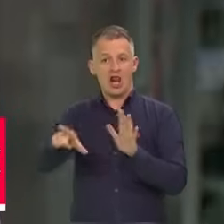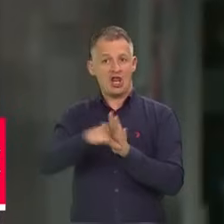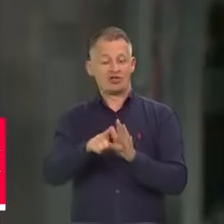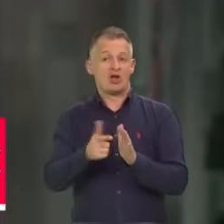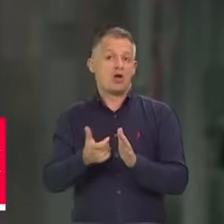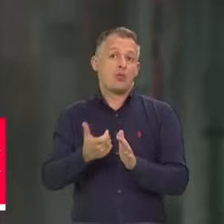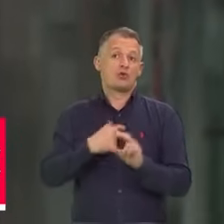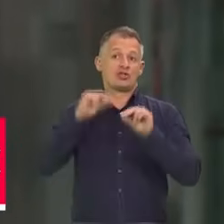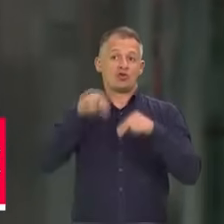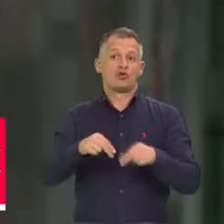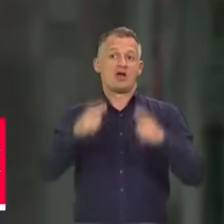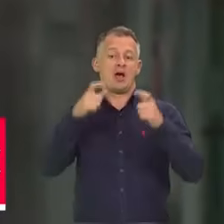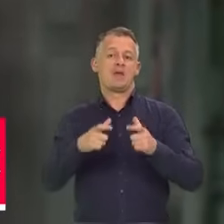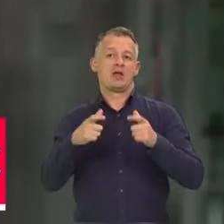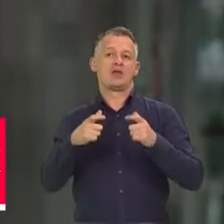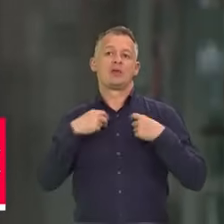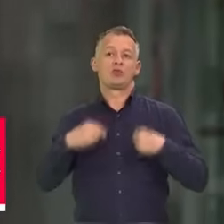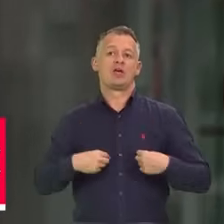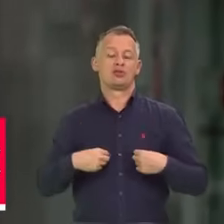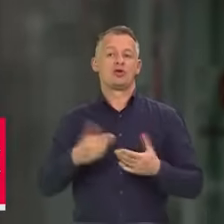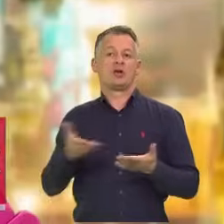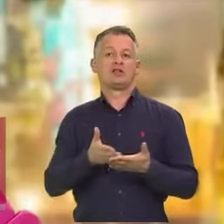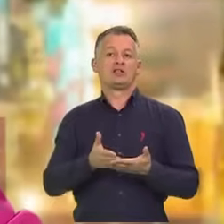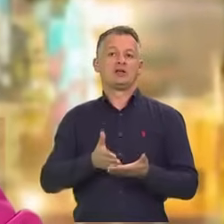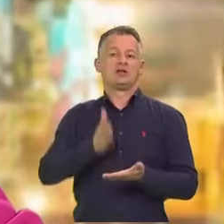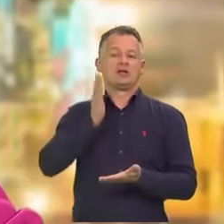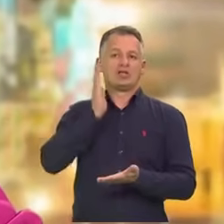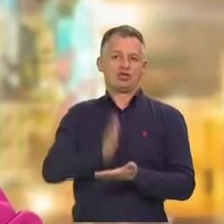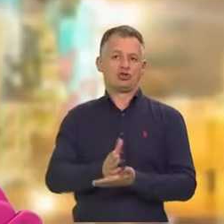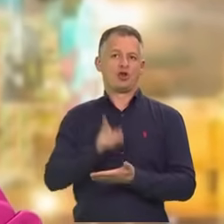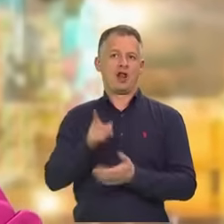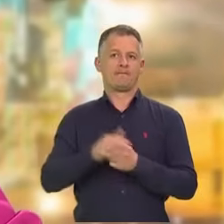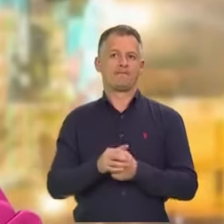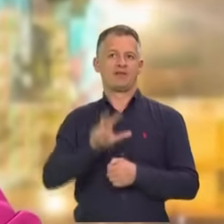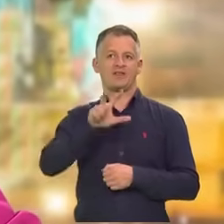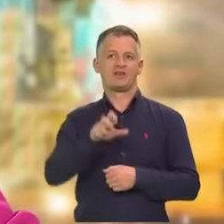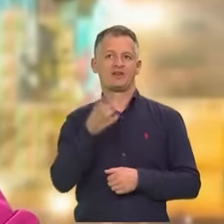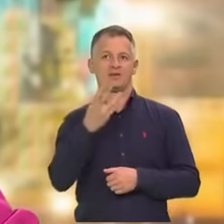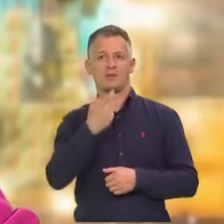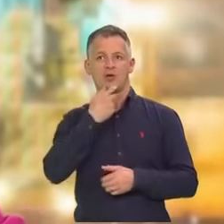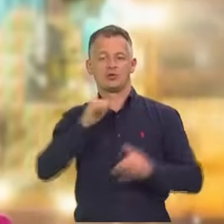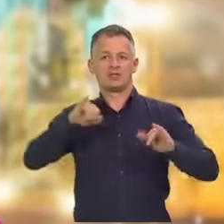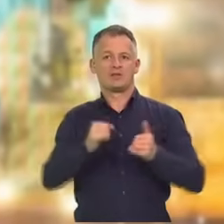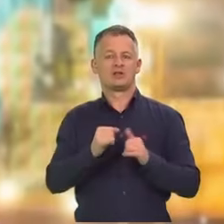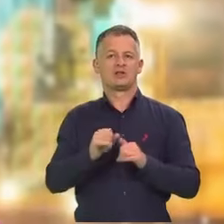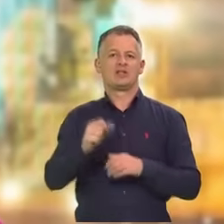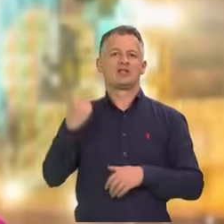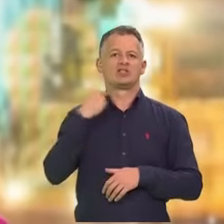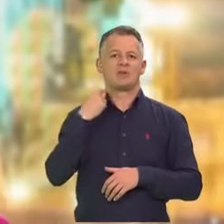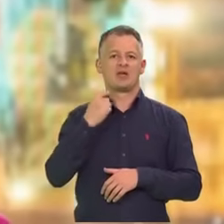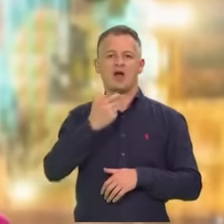Camera Deputaților, care este și for decizional. La 34 de ani de la evenimentele din